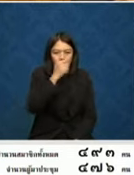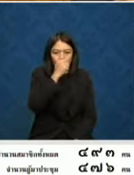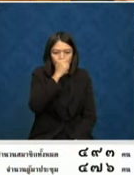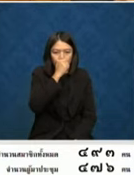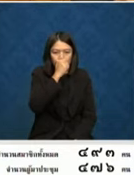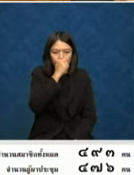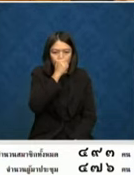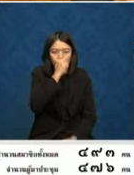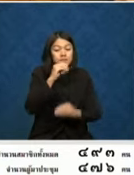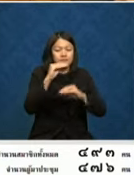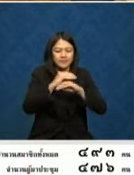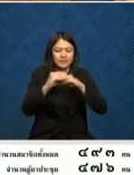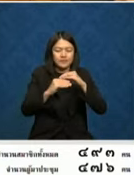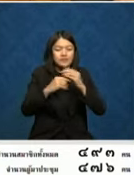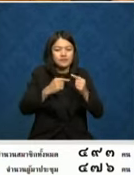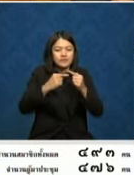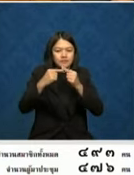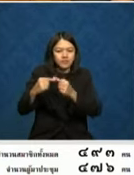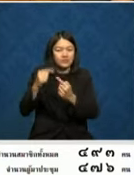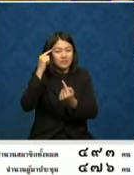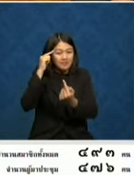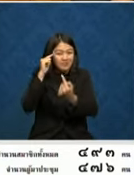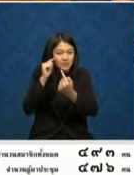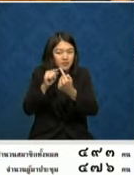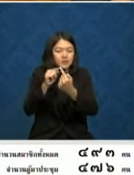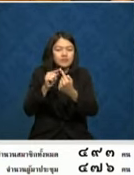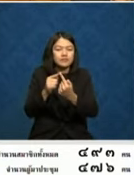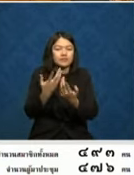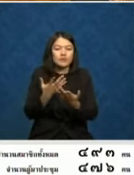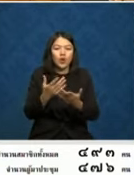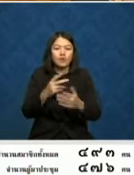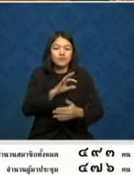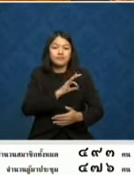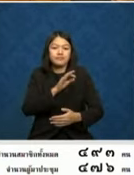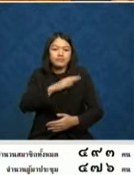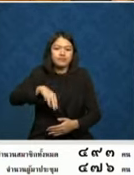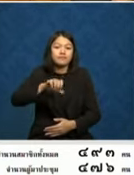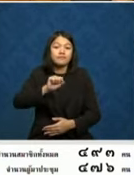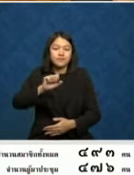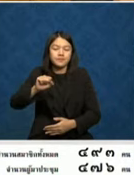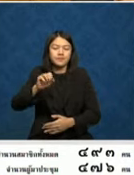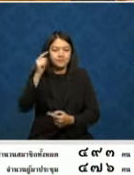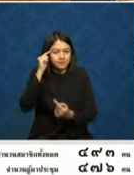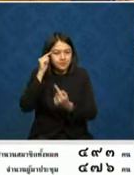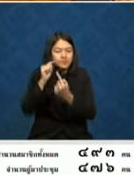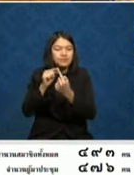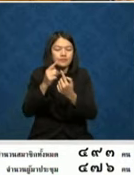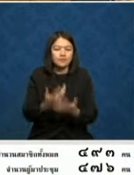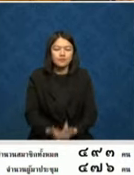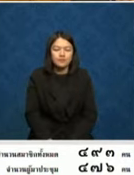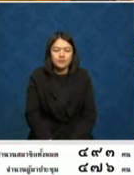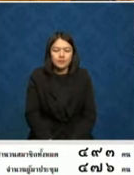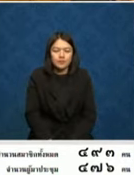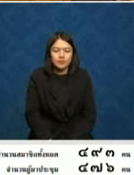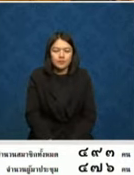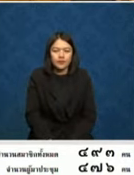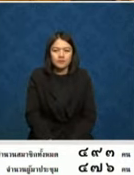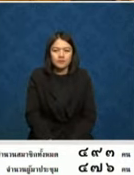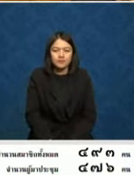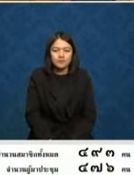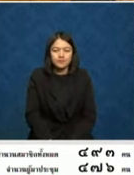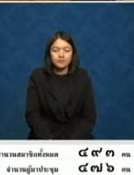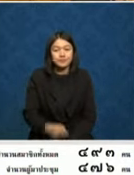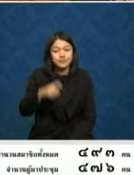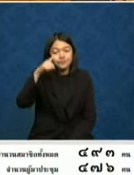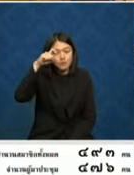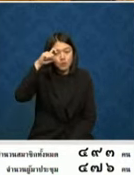ครงการนี้ต่อไปเพื่อให้เป็นไปตามวัตถุประสงค์และความประสงค์ของท่านสมาชิกที่ได้อภิปรายไว้นะครับในส่วนของท่านจุติครับ